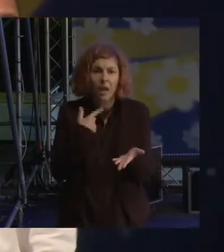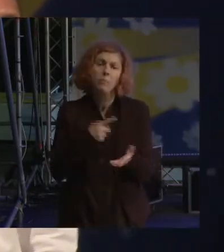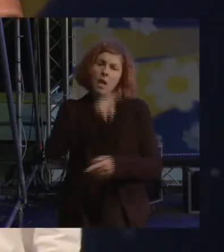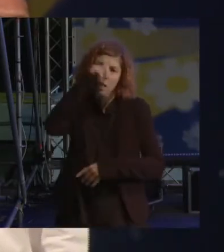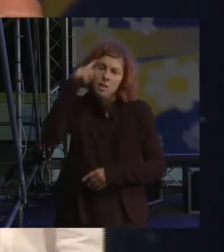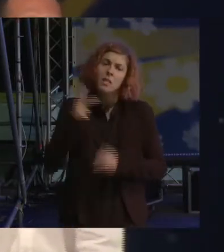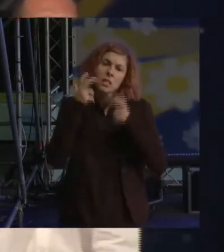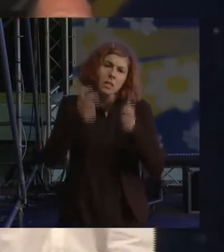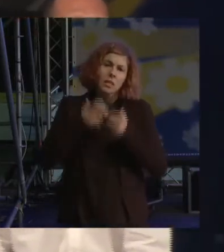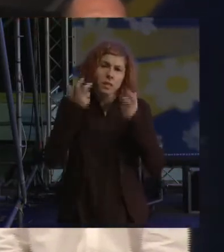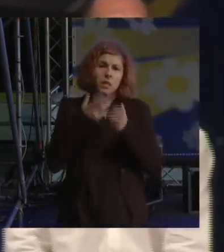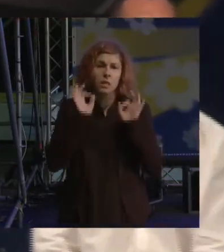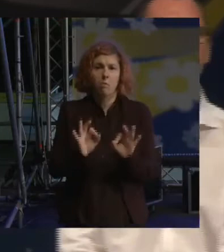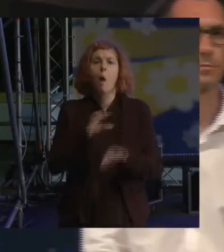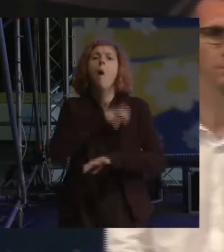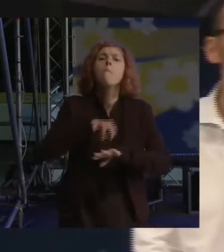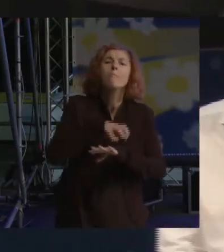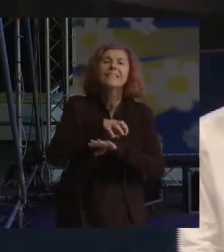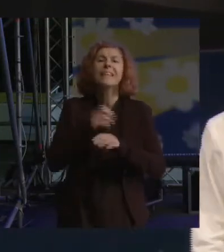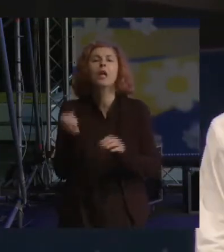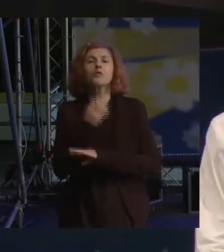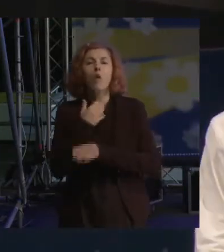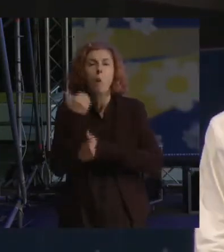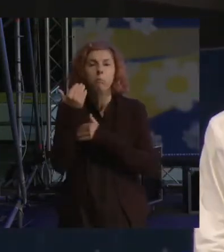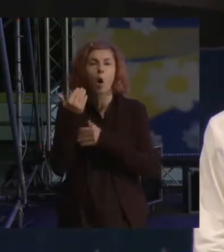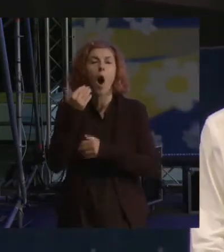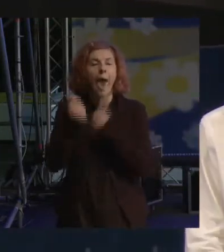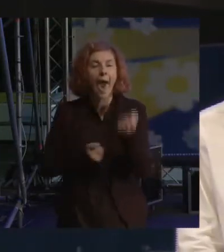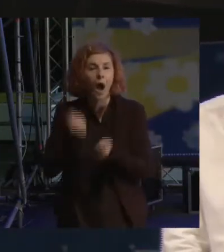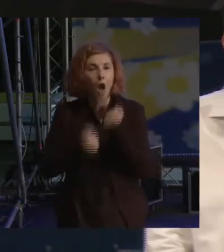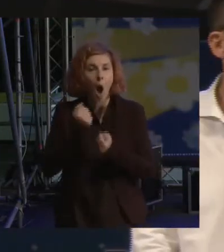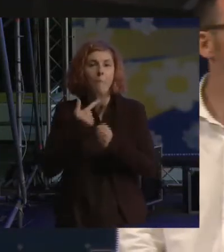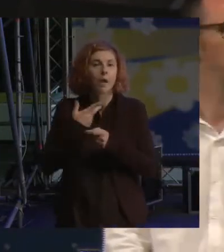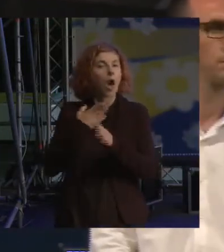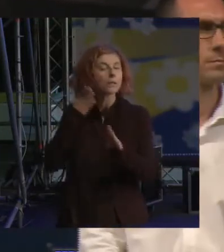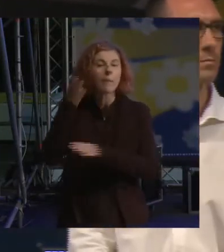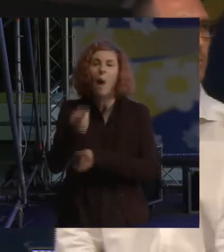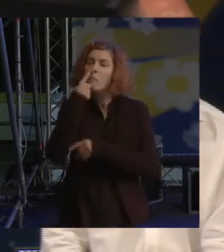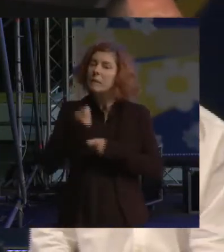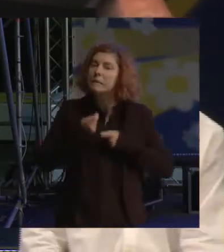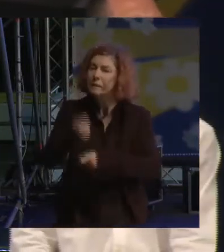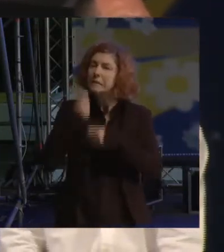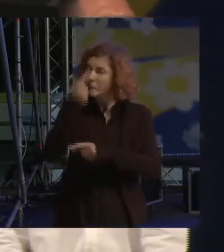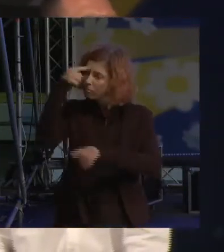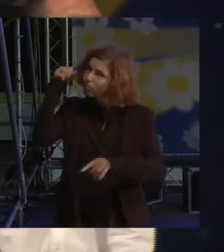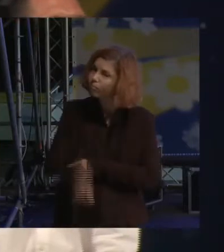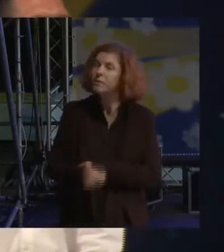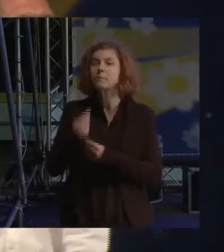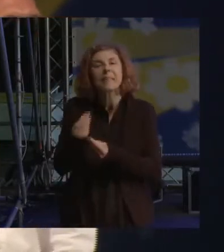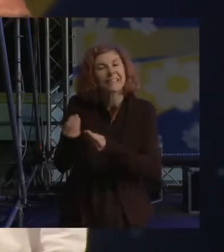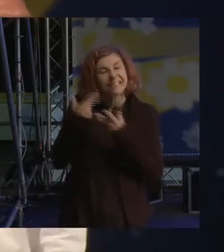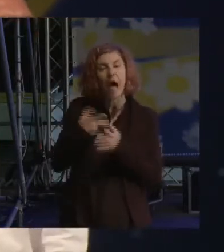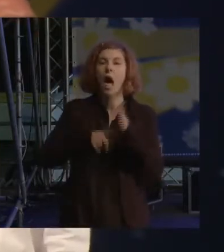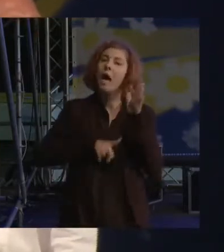sviluppo economico a fianco del ministero sviluppo economico per insistere con determinazione ottenere il risultato